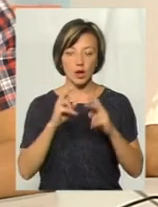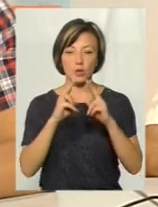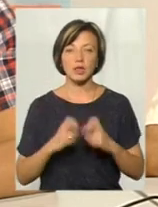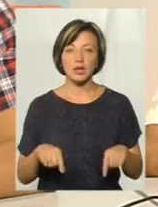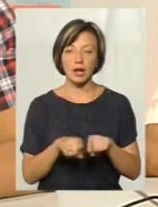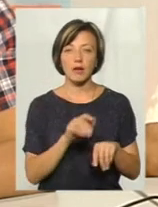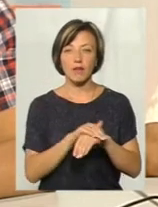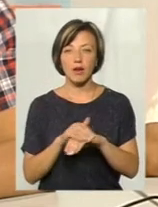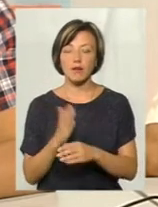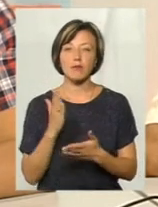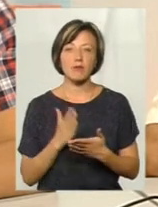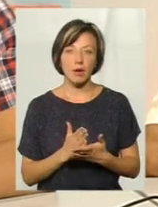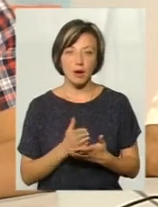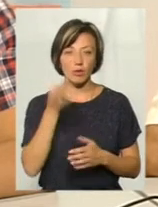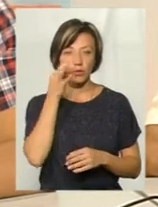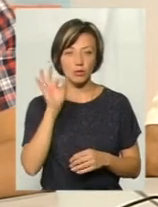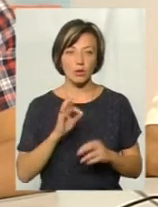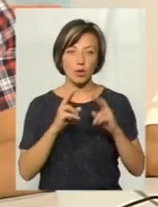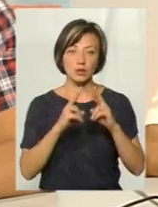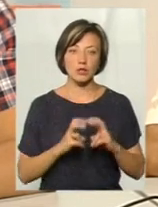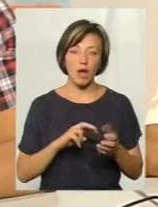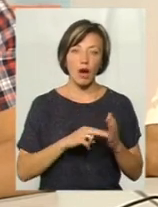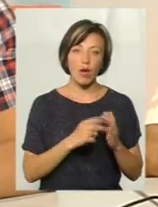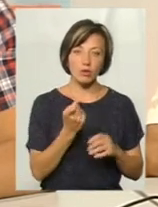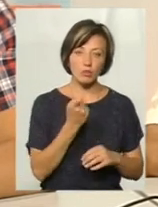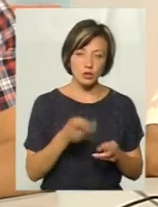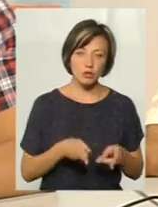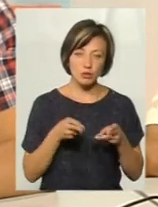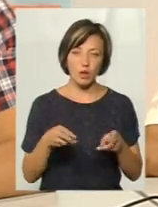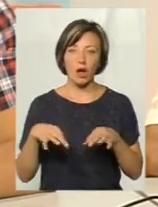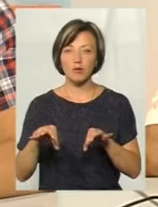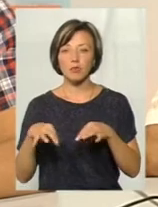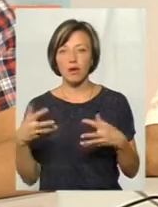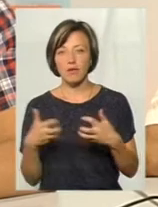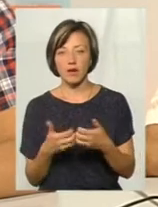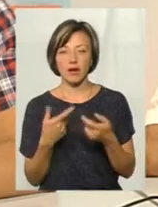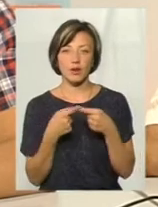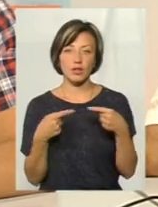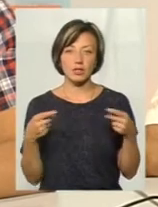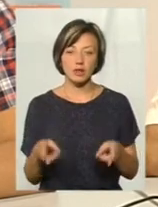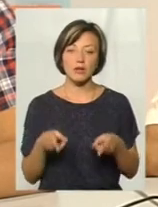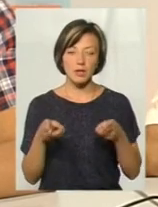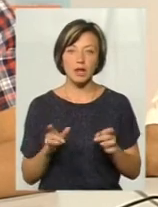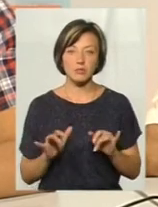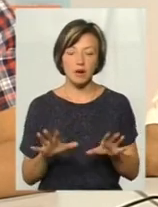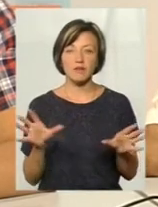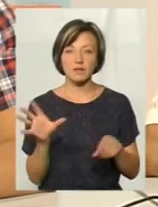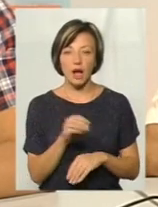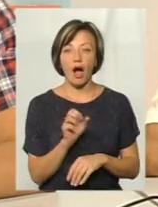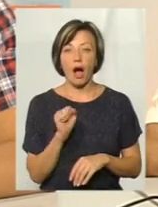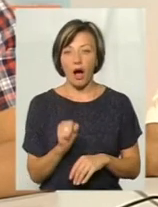таких фактів. Вони мають досвід розслідування економічних злочинів, автомобільні аварії, там інші кримінальні справи, все.